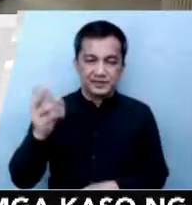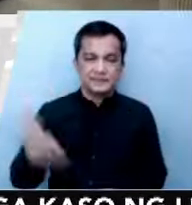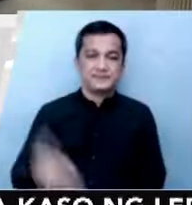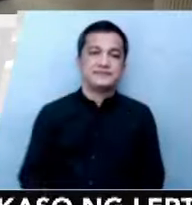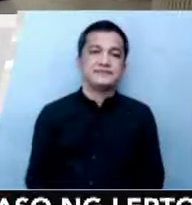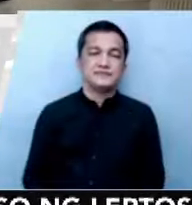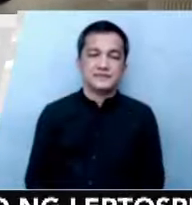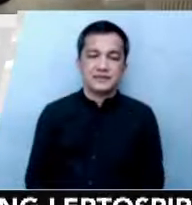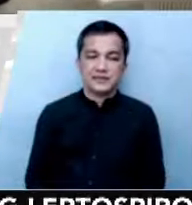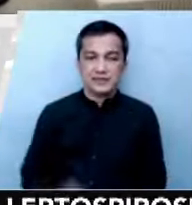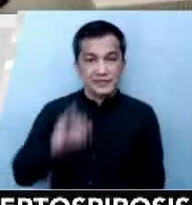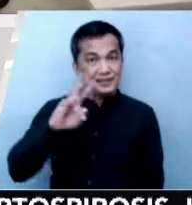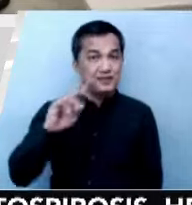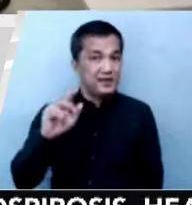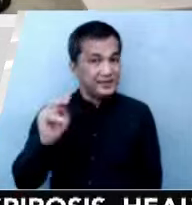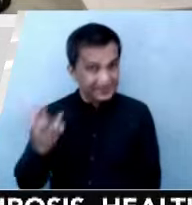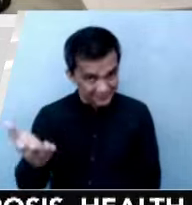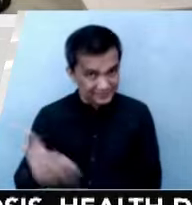Ivan?